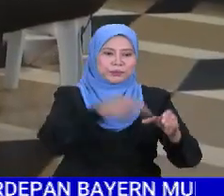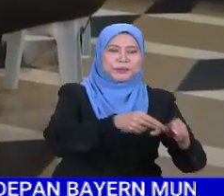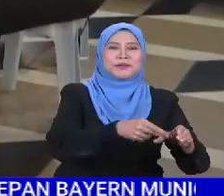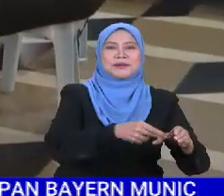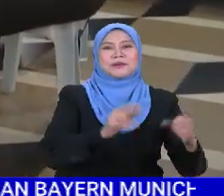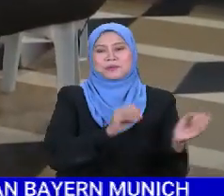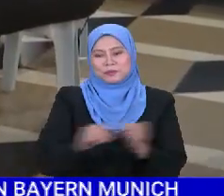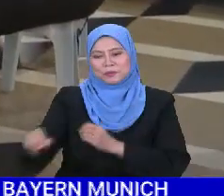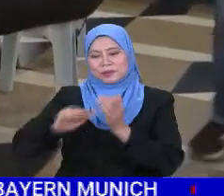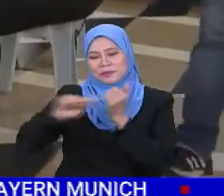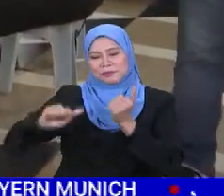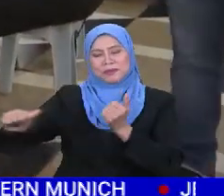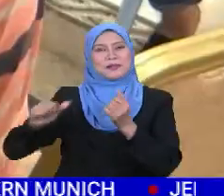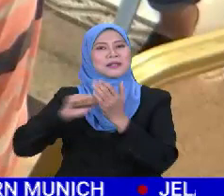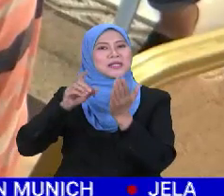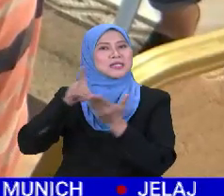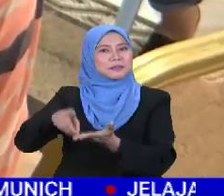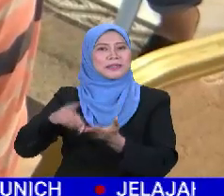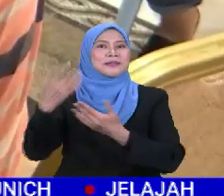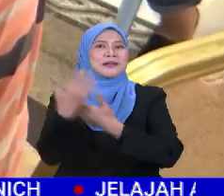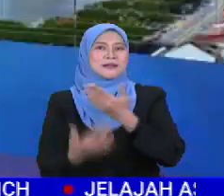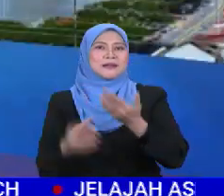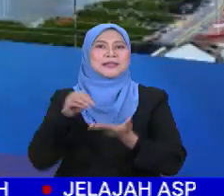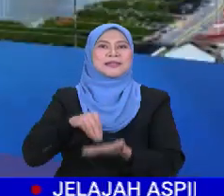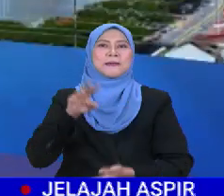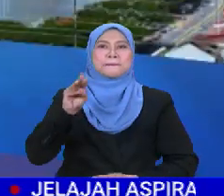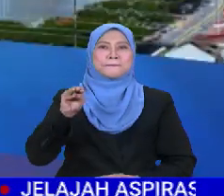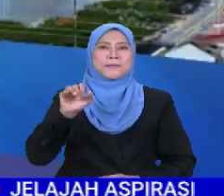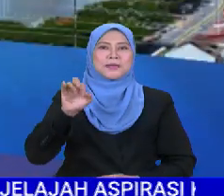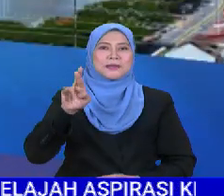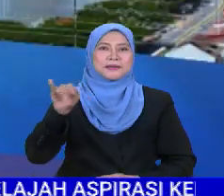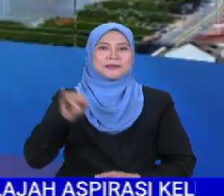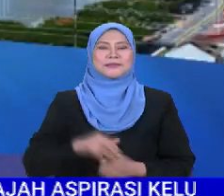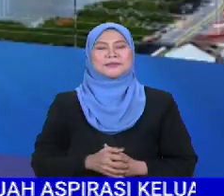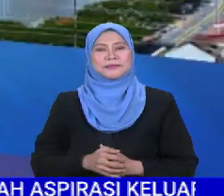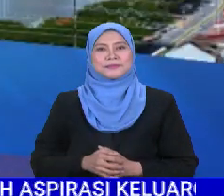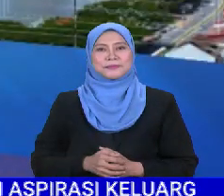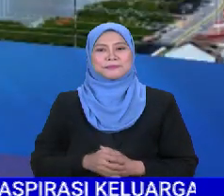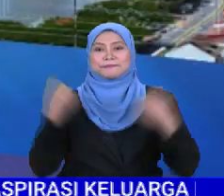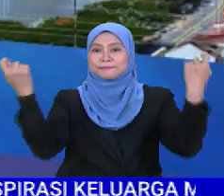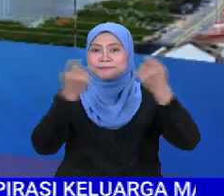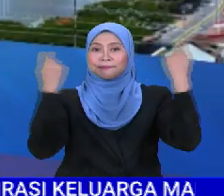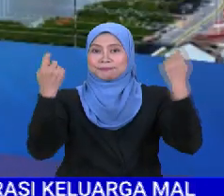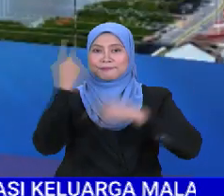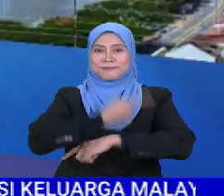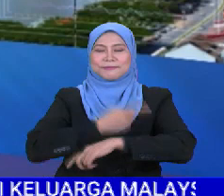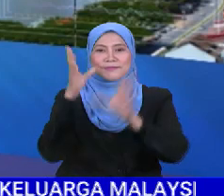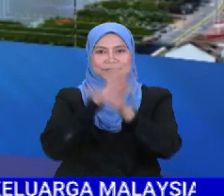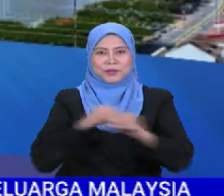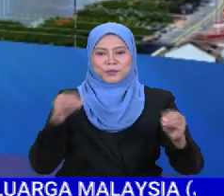lokasi penganjuran kempen derma darah di Miri. Bersempena dengan sambutan Hari Sarawak